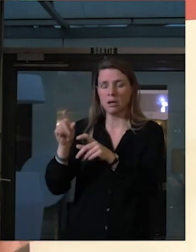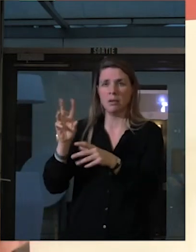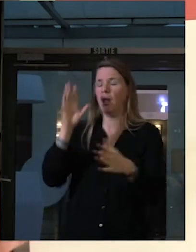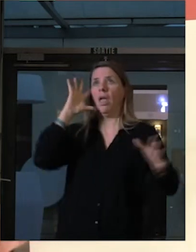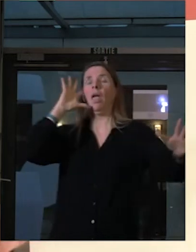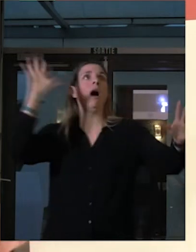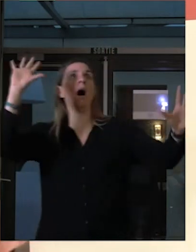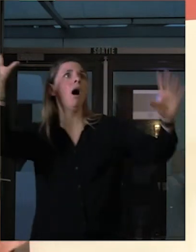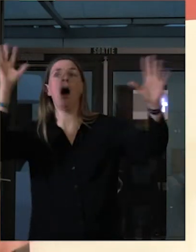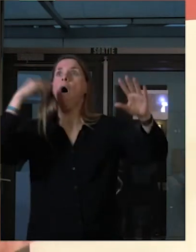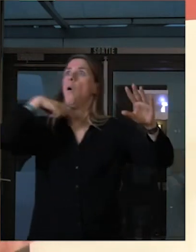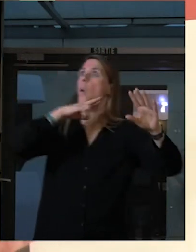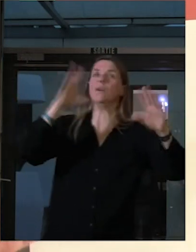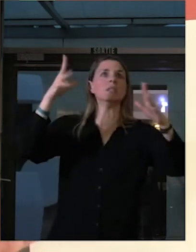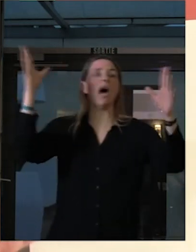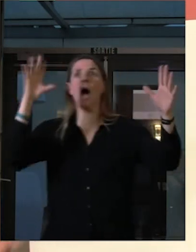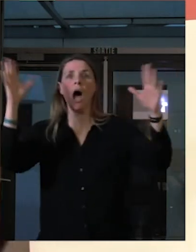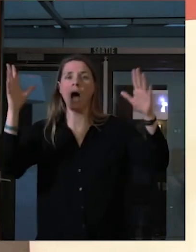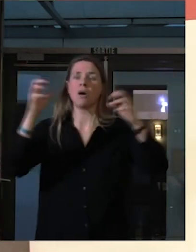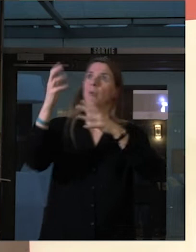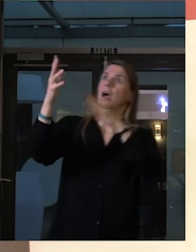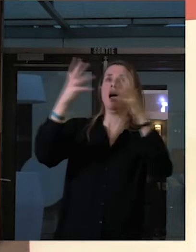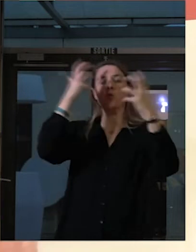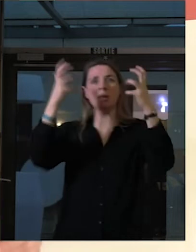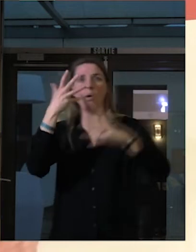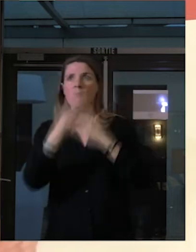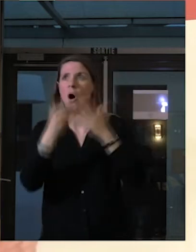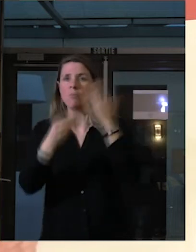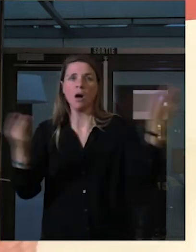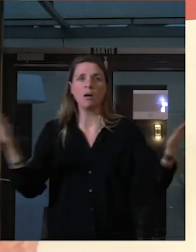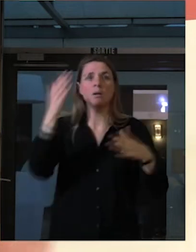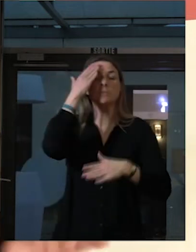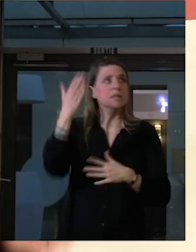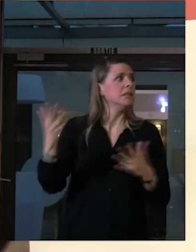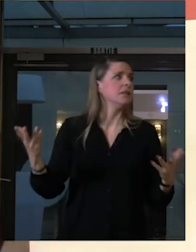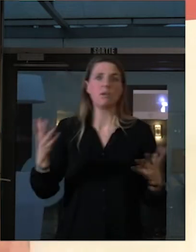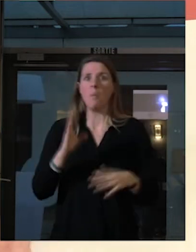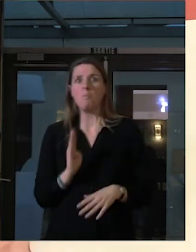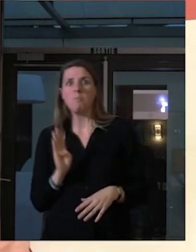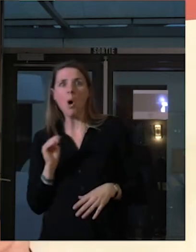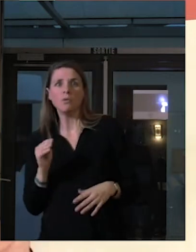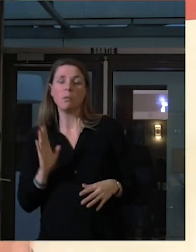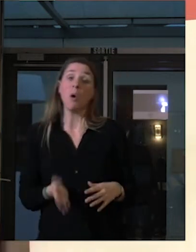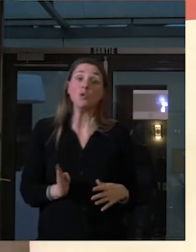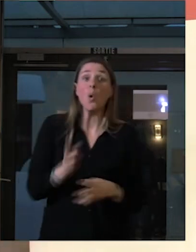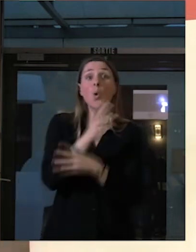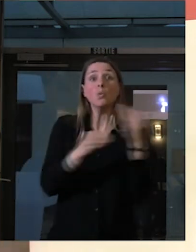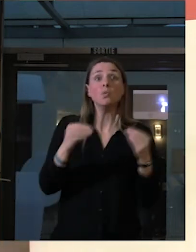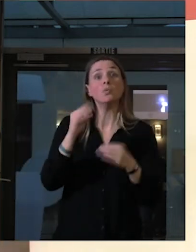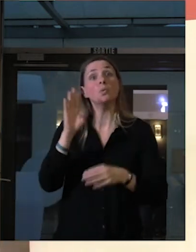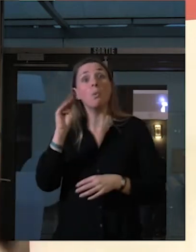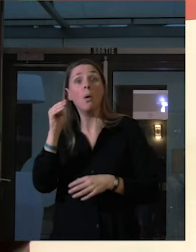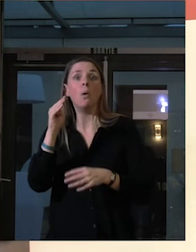qu'il n'y avait plus de rose et qui trouvaient que c'était quand même beaucoup moins lumineux avec du bordeaux et du bleu marine. Bon, je crois qu'en